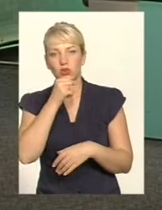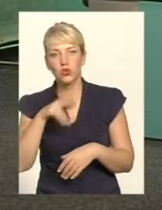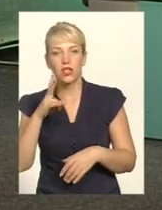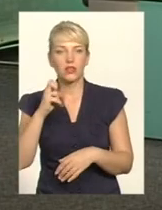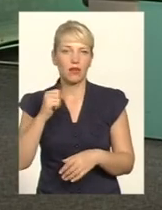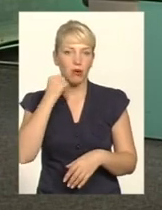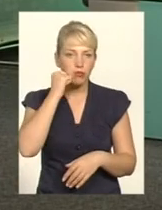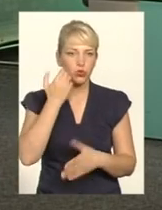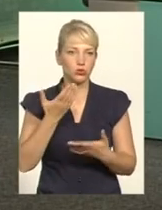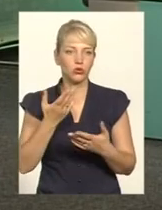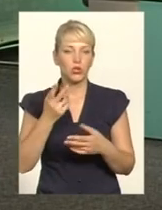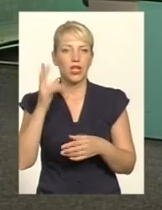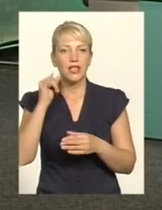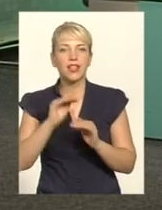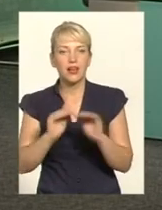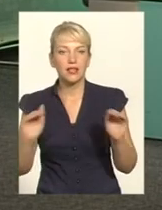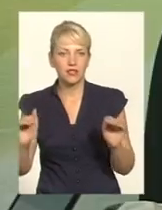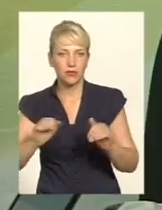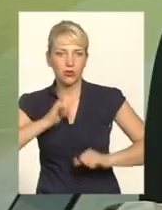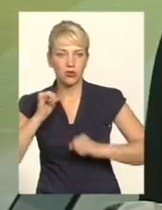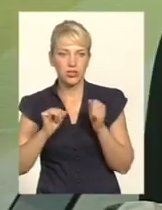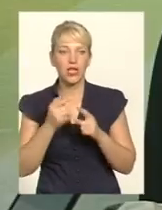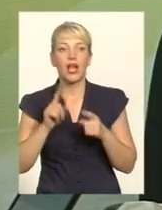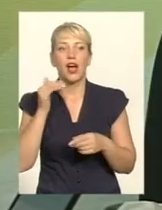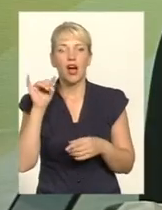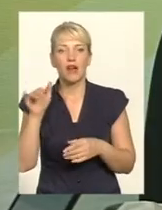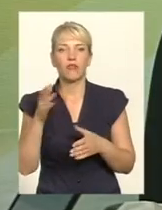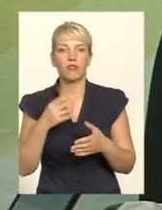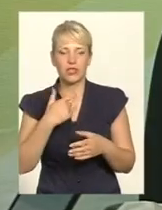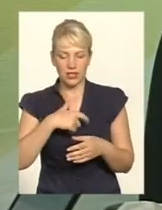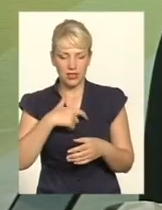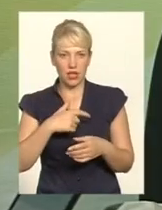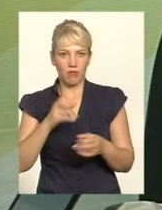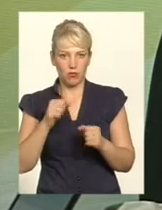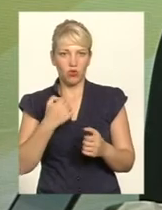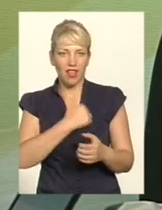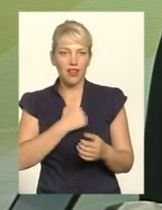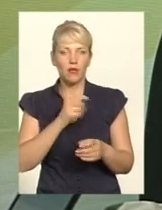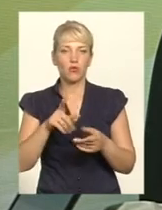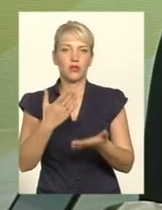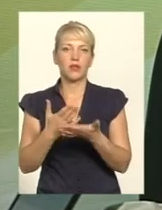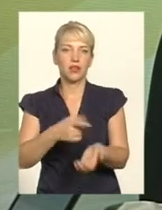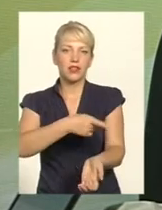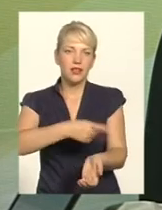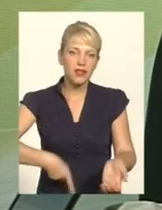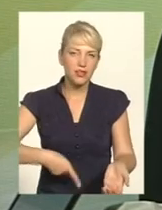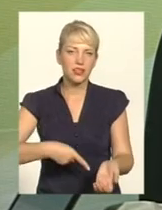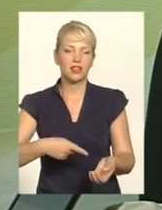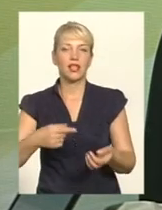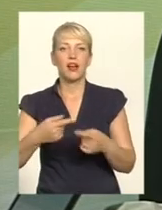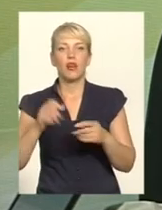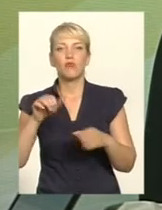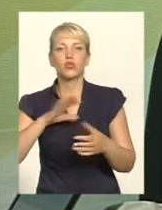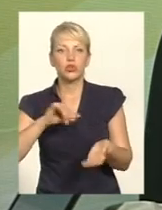звичайно. Але дуже часто діти спрямовують цю агресію на себе. Вони собі там ріжуть вени, вони починають зловживати якимись